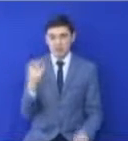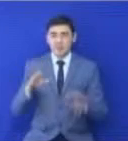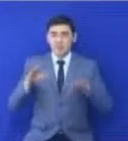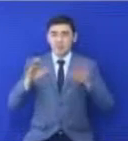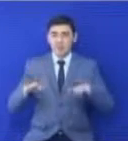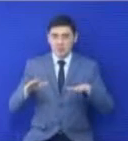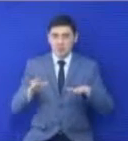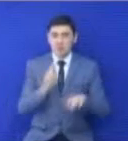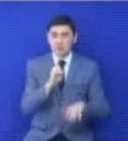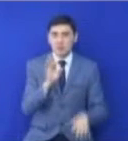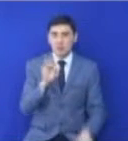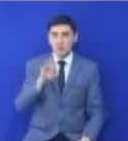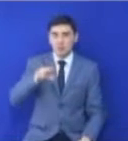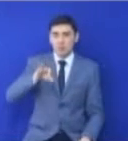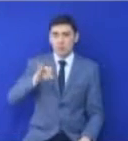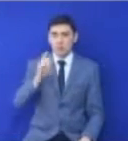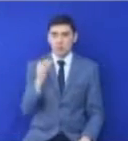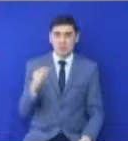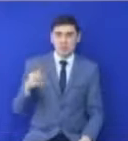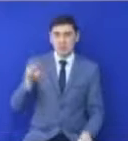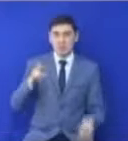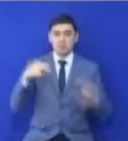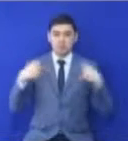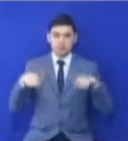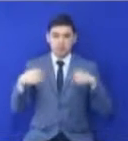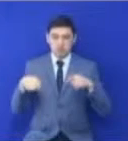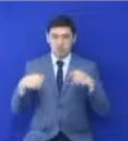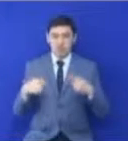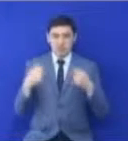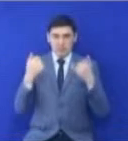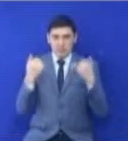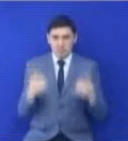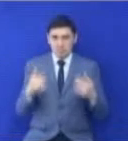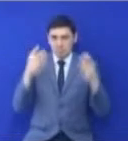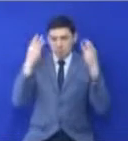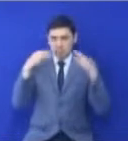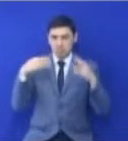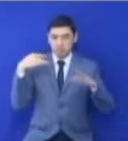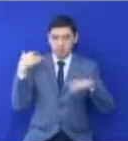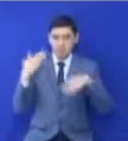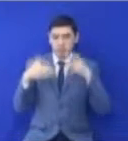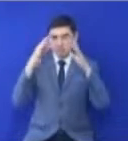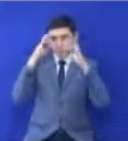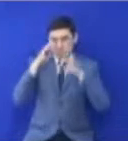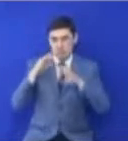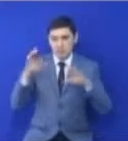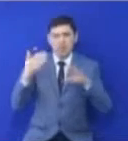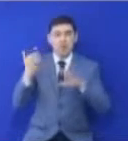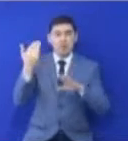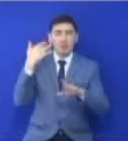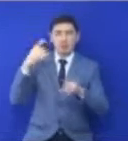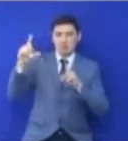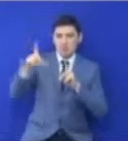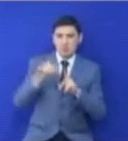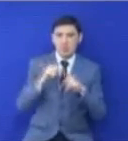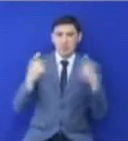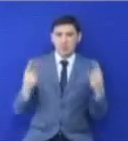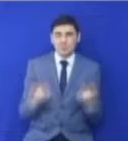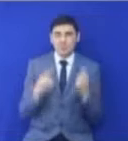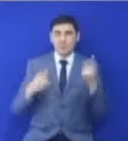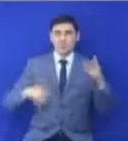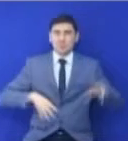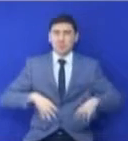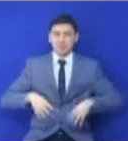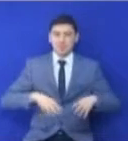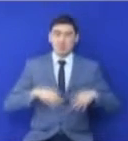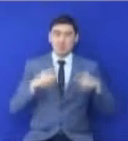Сауда орны ширек ғасыр ішінде қарапайым базардан заманауи сауда орталығына дейінгі даму кезеңдерін бастан өткерді. Халық арасында қалыптасқан